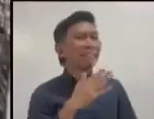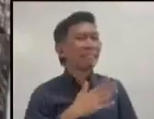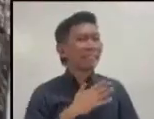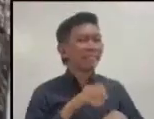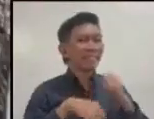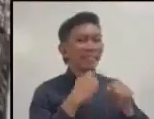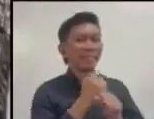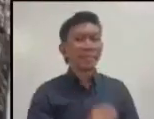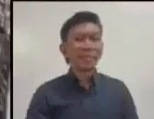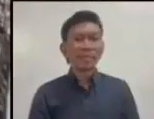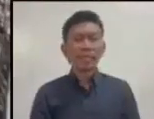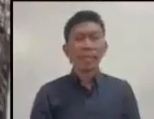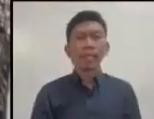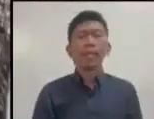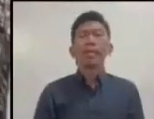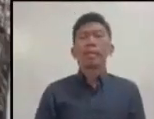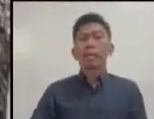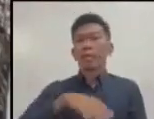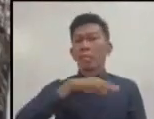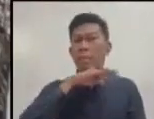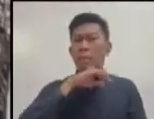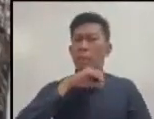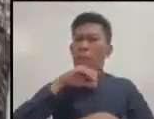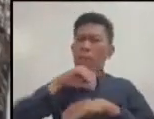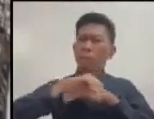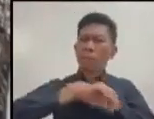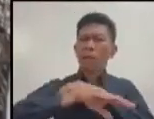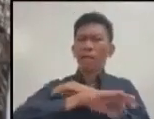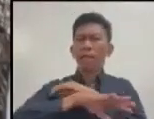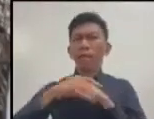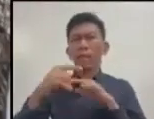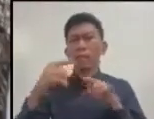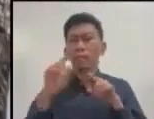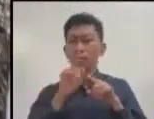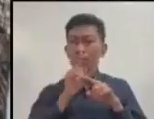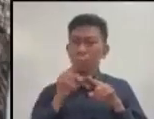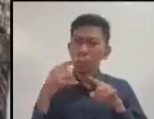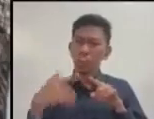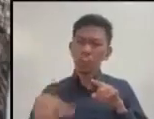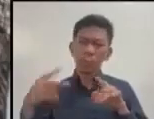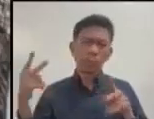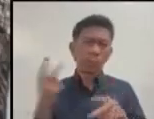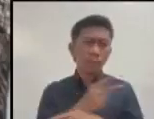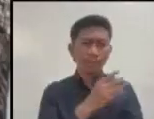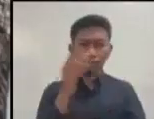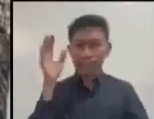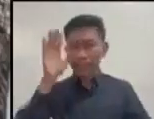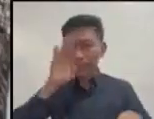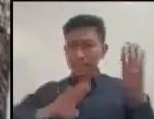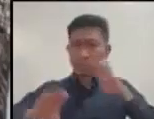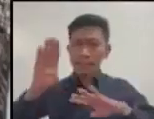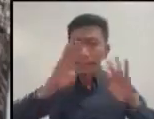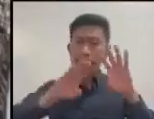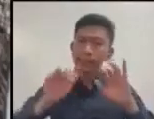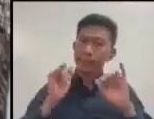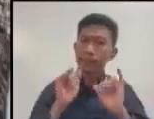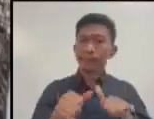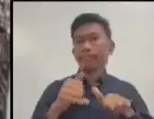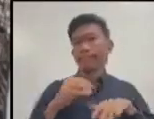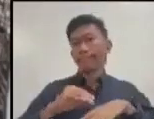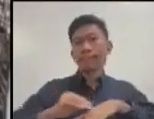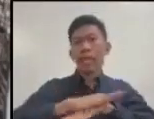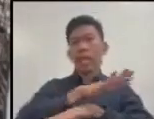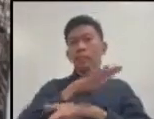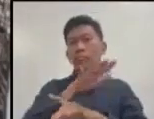ang pollution. Ito ha, Profi. Isa yan sa malubhang suliranin na patuloy na nagdudulot ng pinsala sa ating kalikasan